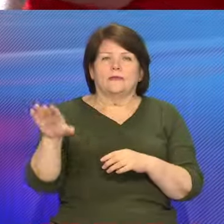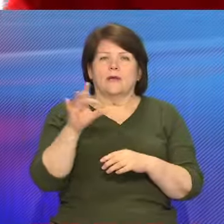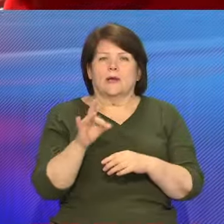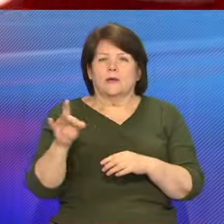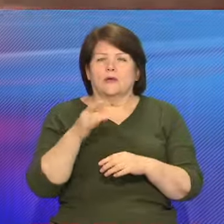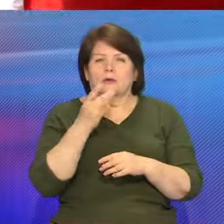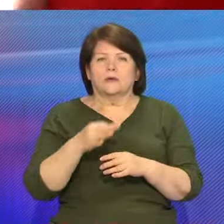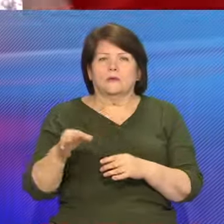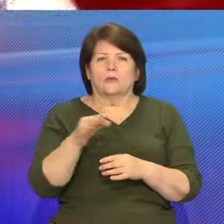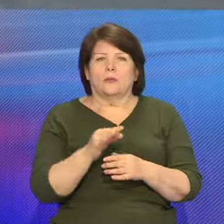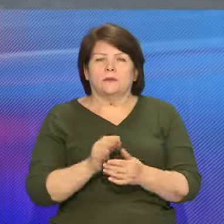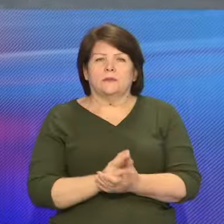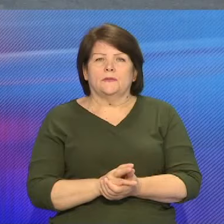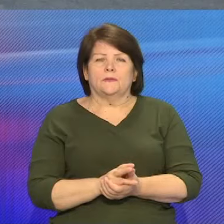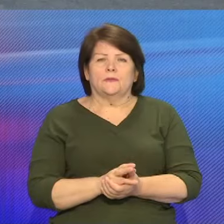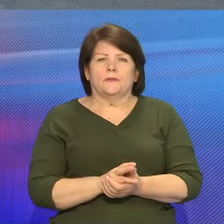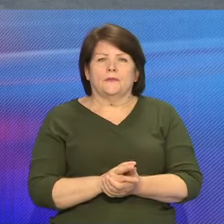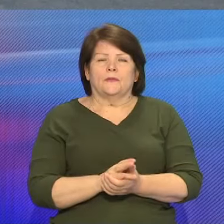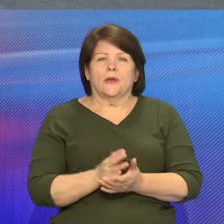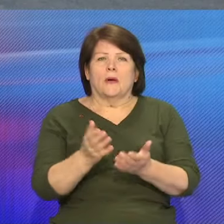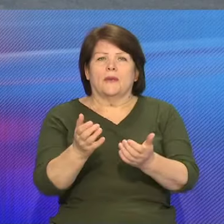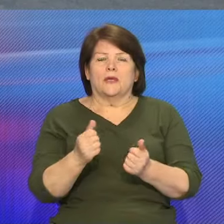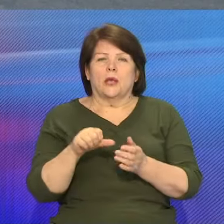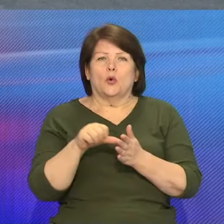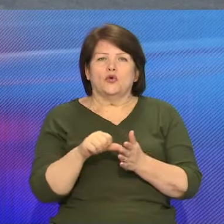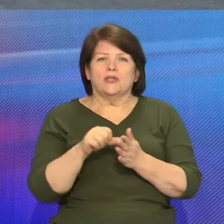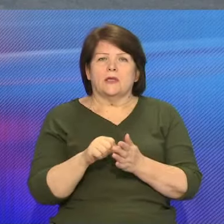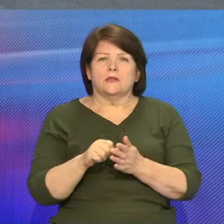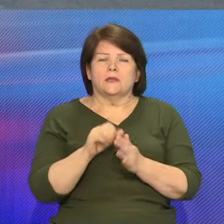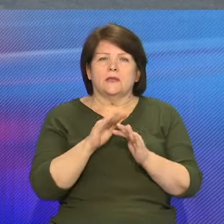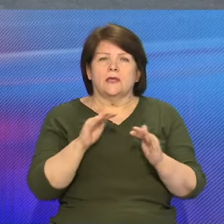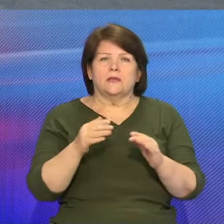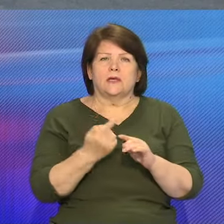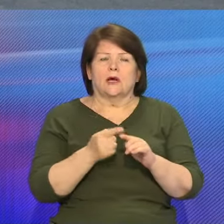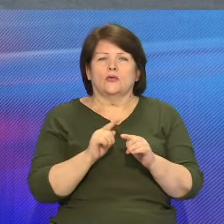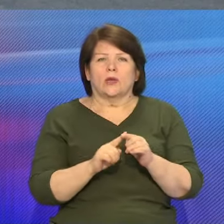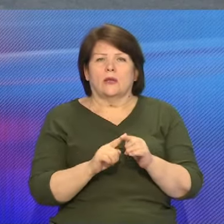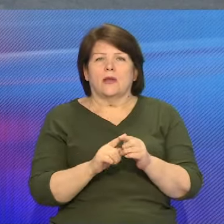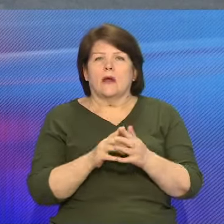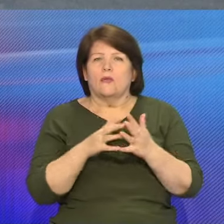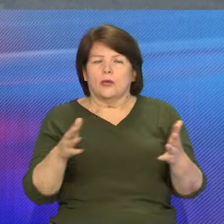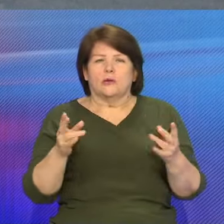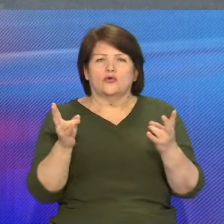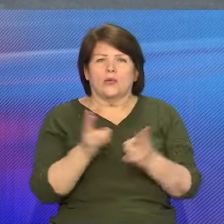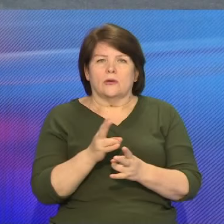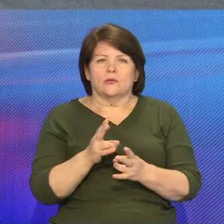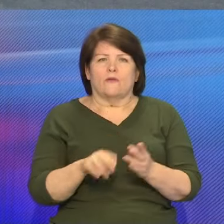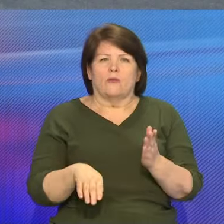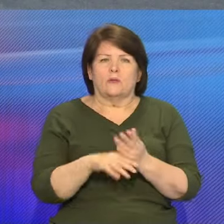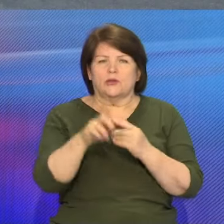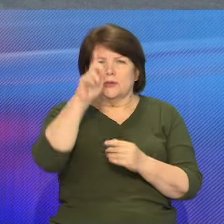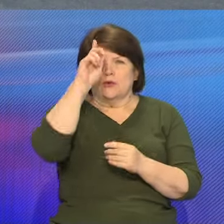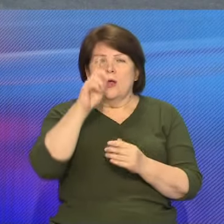Гродзенщины. Приняли участие те дети, которые наиболее нуждаются в помощи государства. Дети